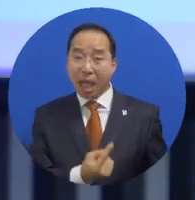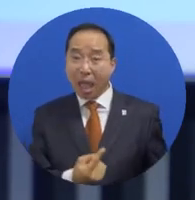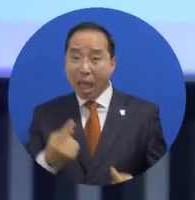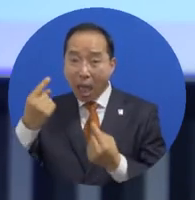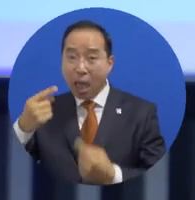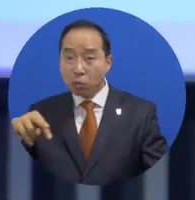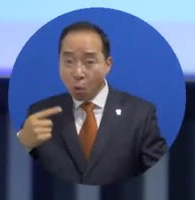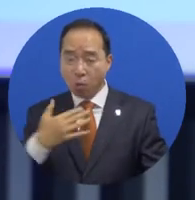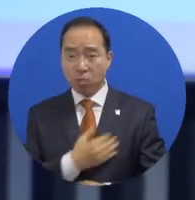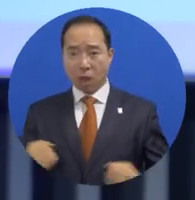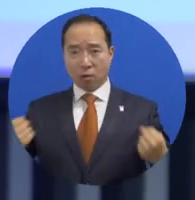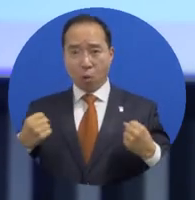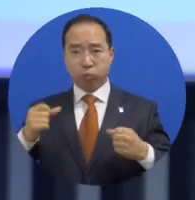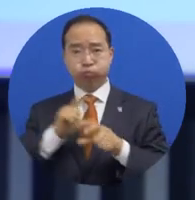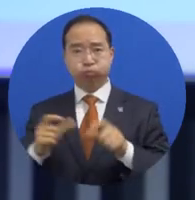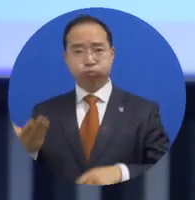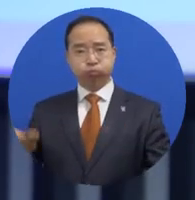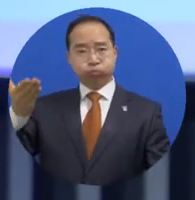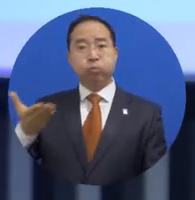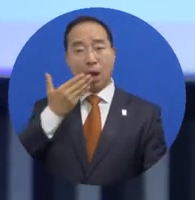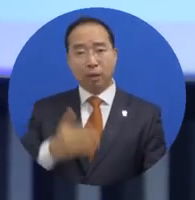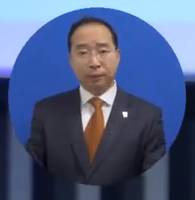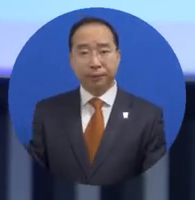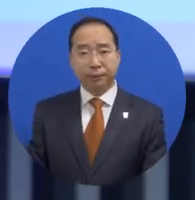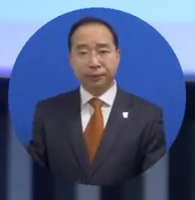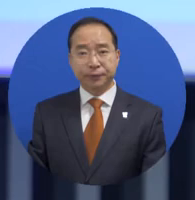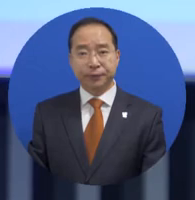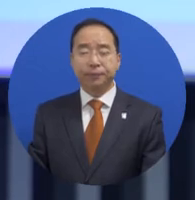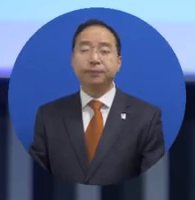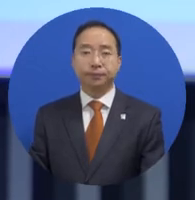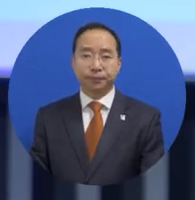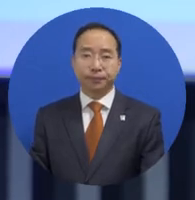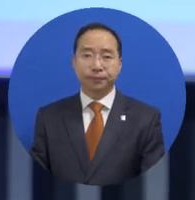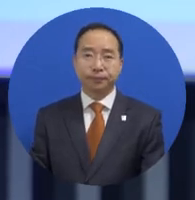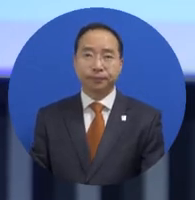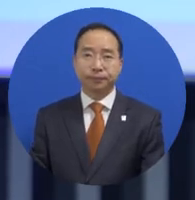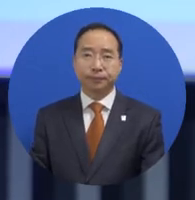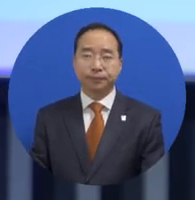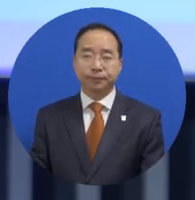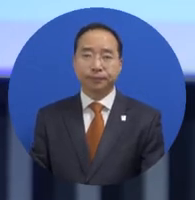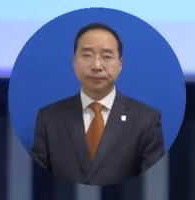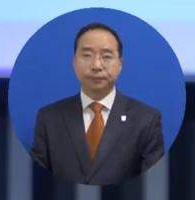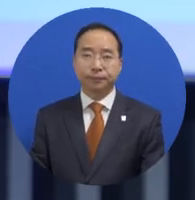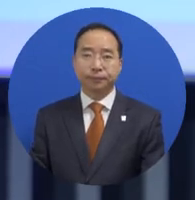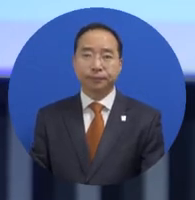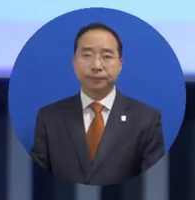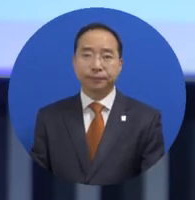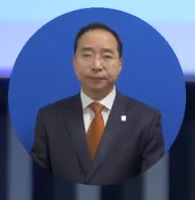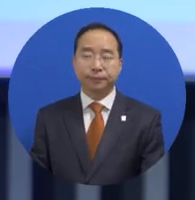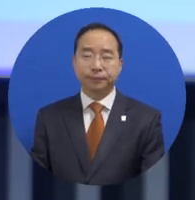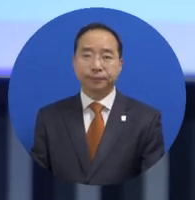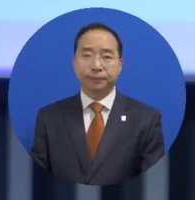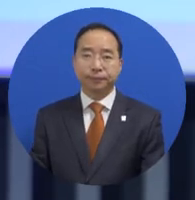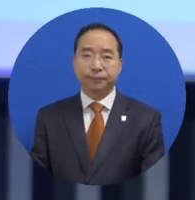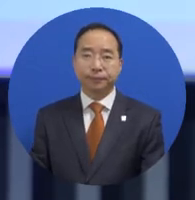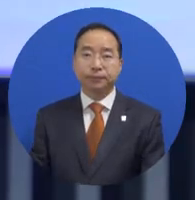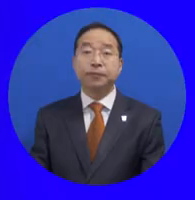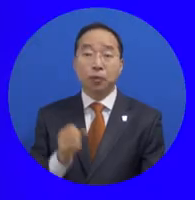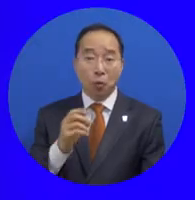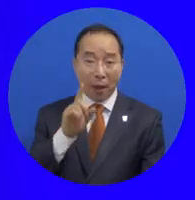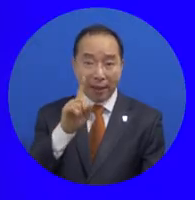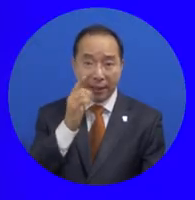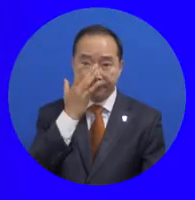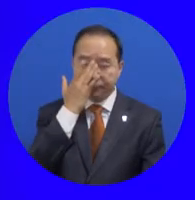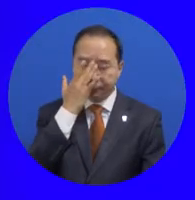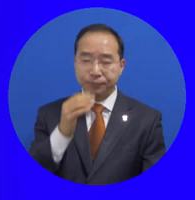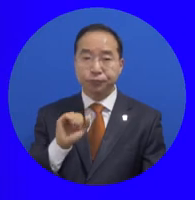이 체력은 점점 더 좋아질 수 있다는 거 제가 그 얘기를 해드리려고 이렇게 몽블랑 사진도 보여드린 건데요.